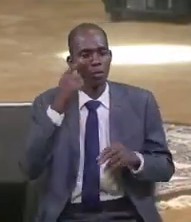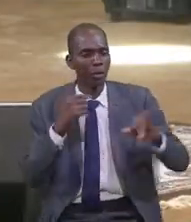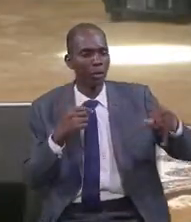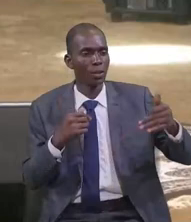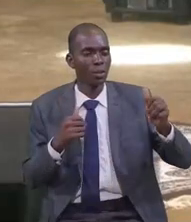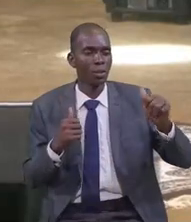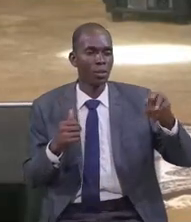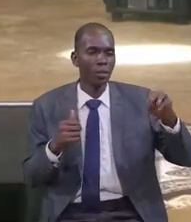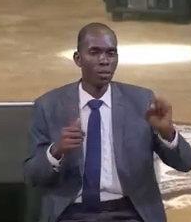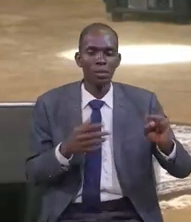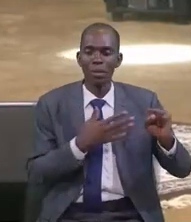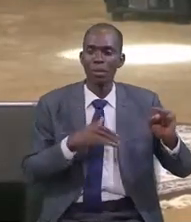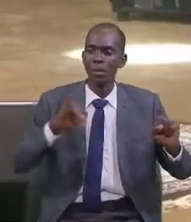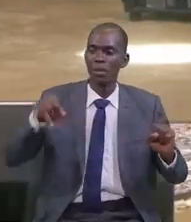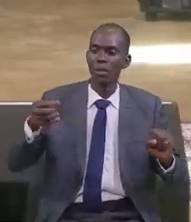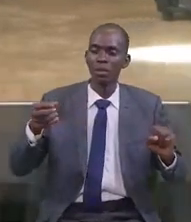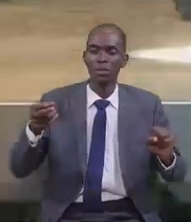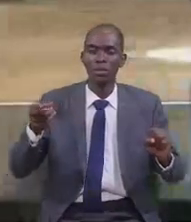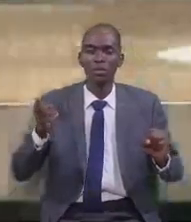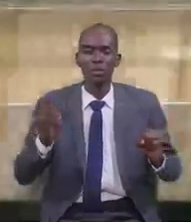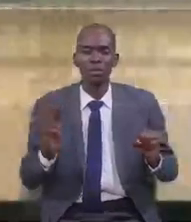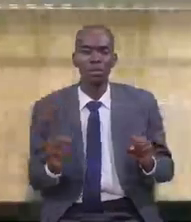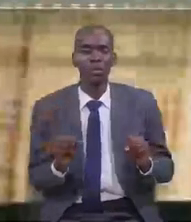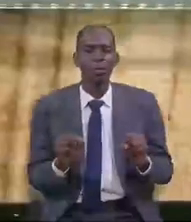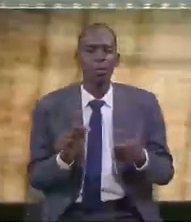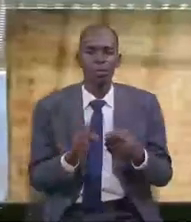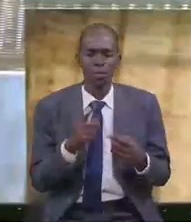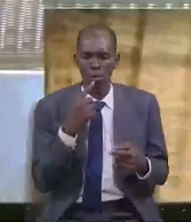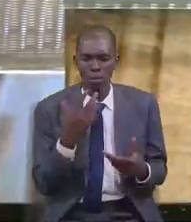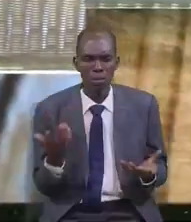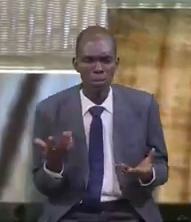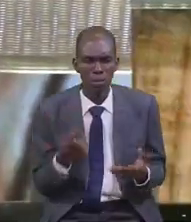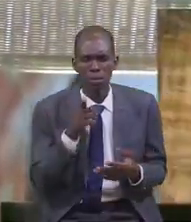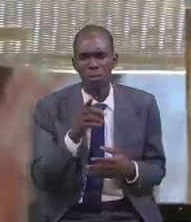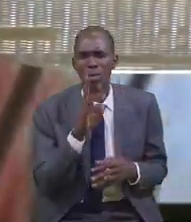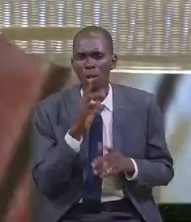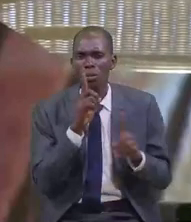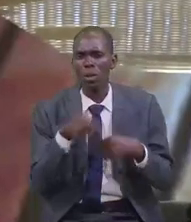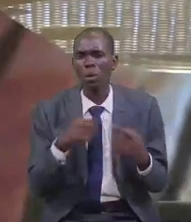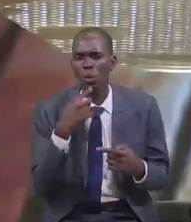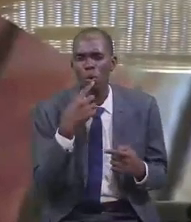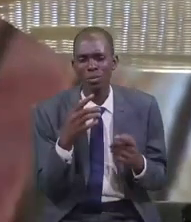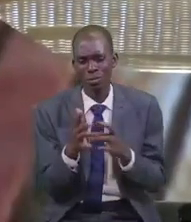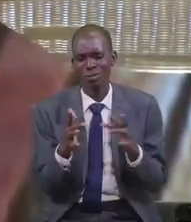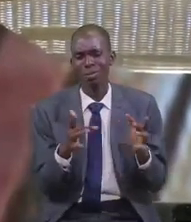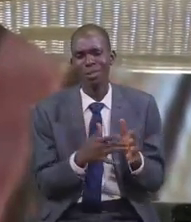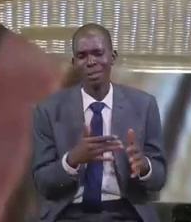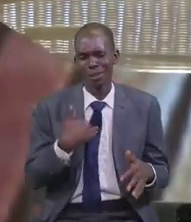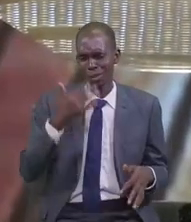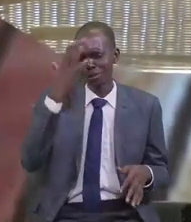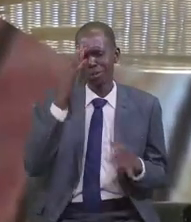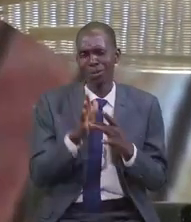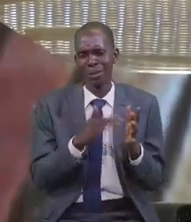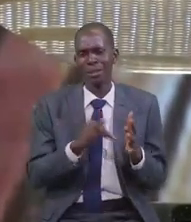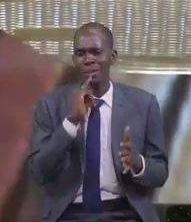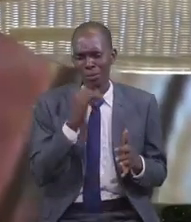pour Jacques, pour dire que de qui parlez-vous? Nous sommes nés de la même mère. Sa mère Marie est